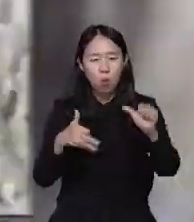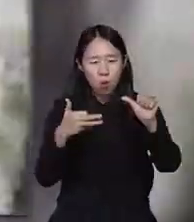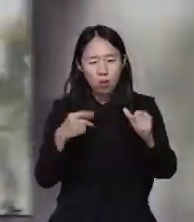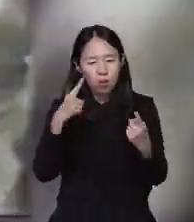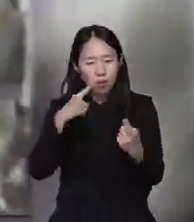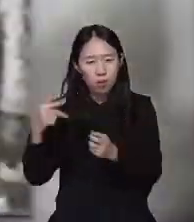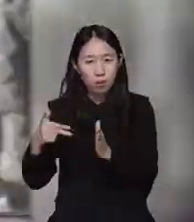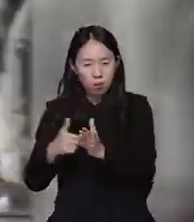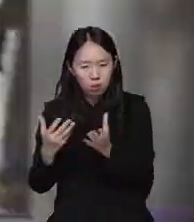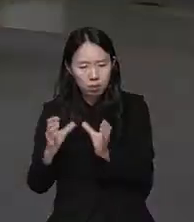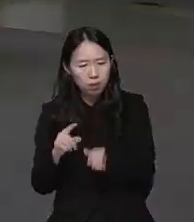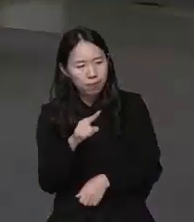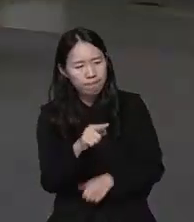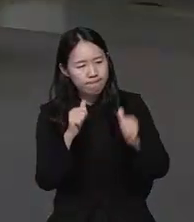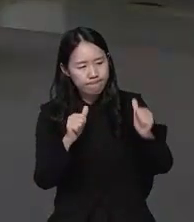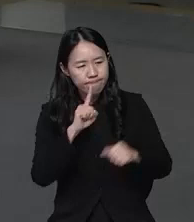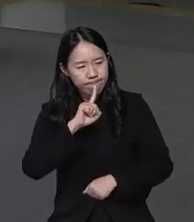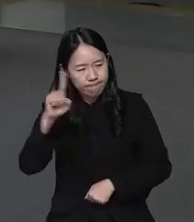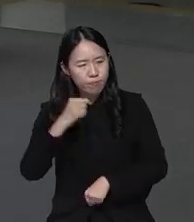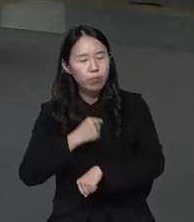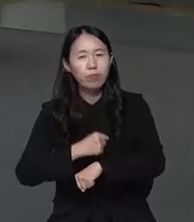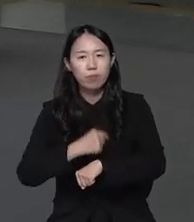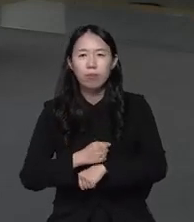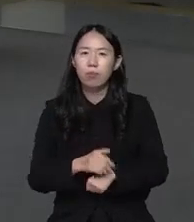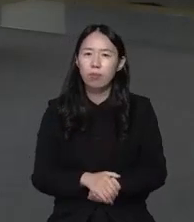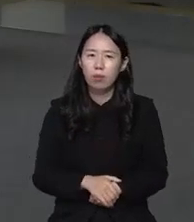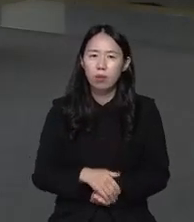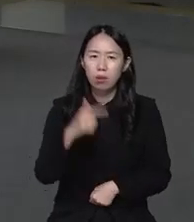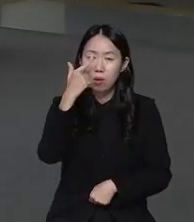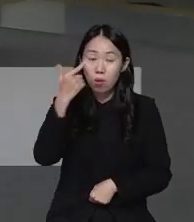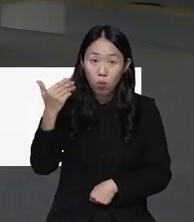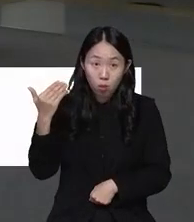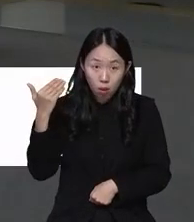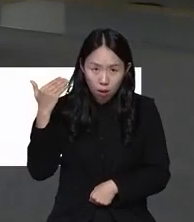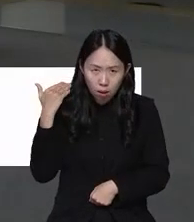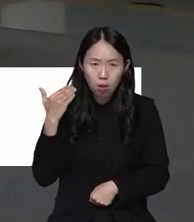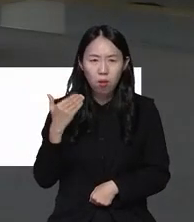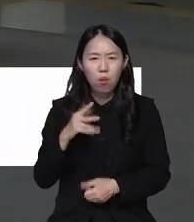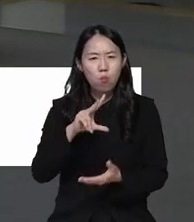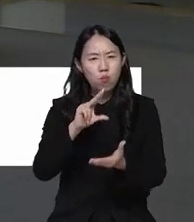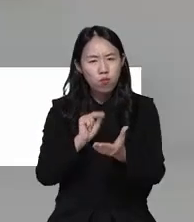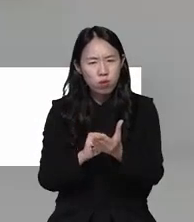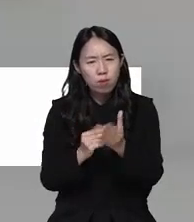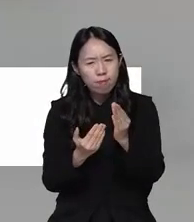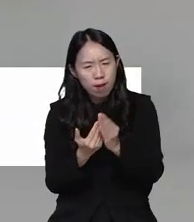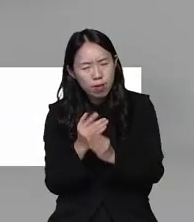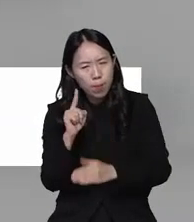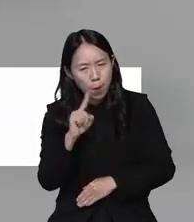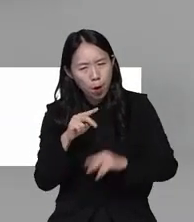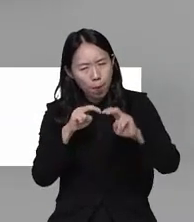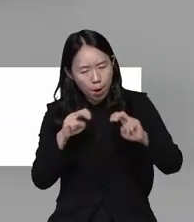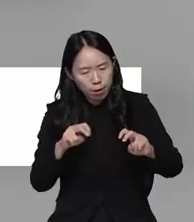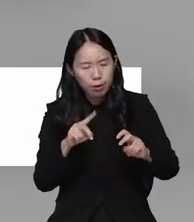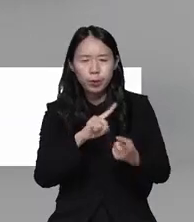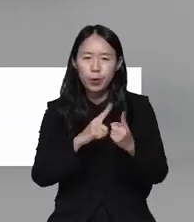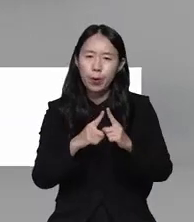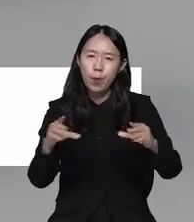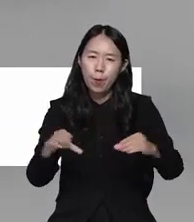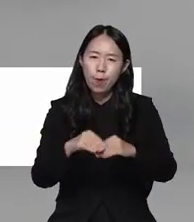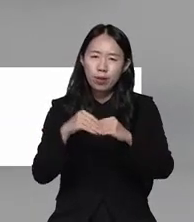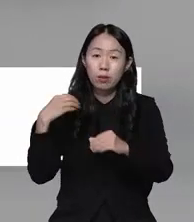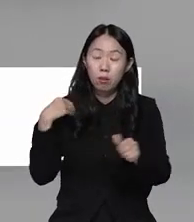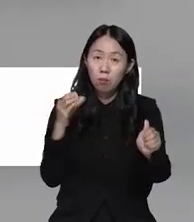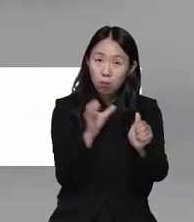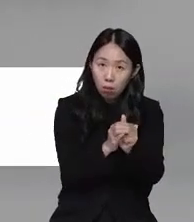기념재단은 법적 대응을 예고했습니다. 과거사 사건을 진상을 밝혀서 화해하라는 역할을